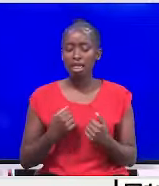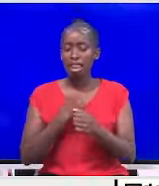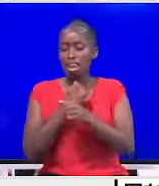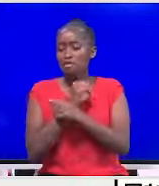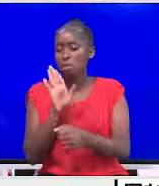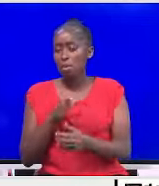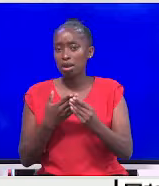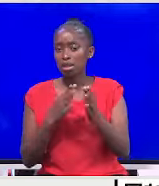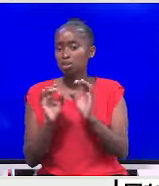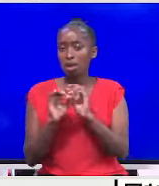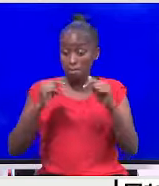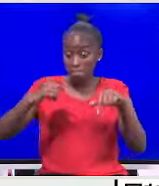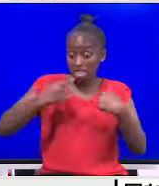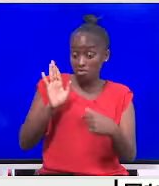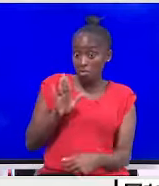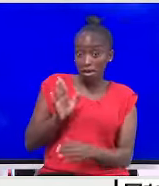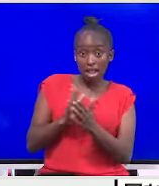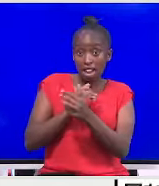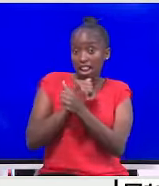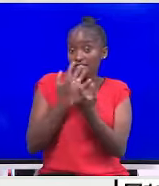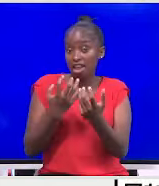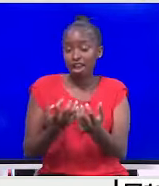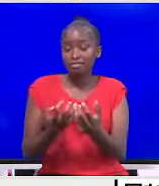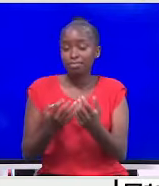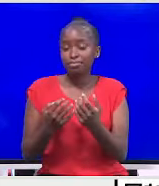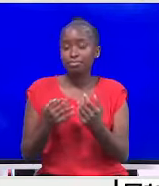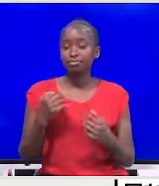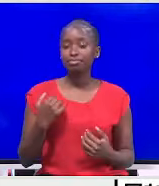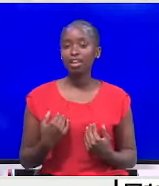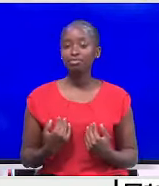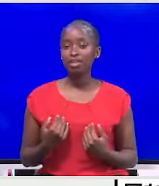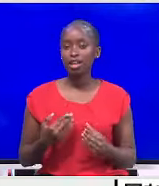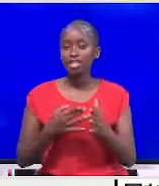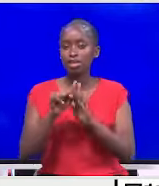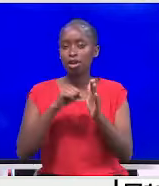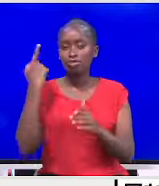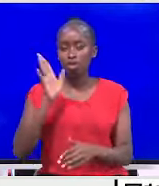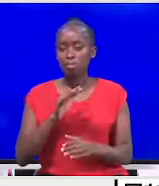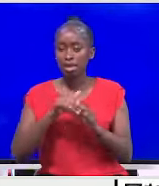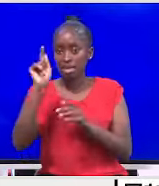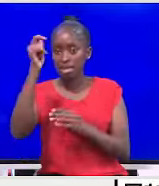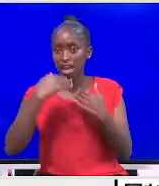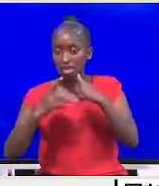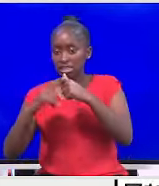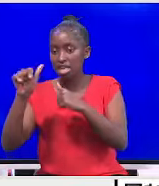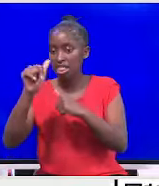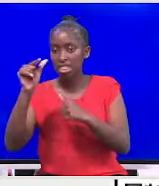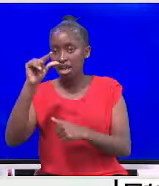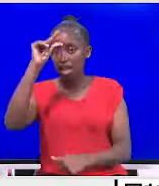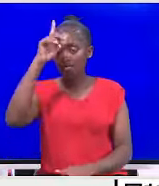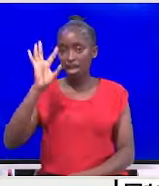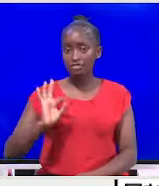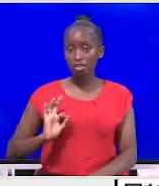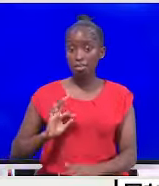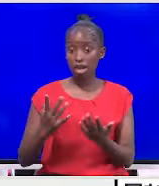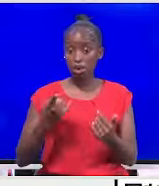napenda sana uongozi wa wanawake. In Kenya tuko na gavana wa sita wanawake. Hatujasikia mahali kwao wakipigwa kwa